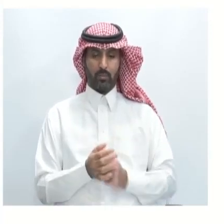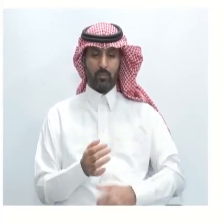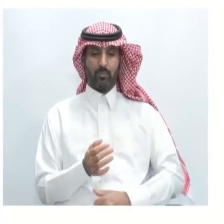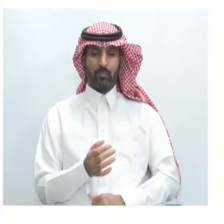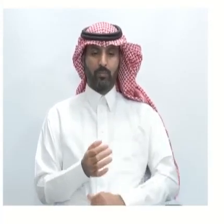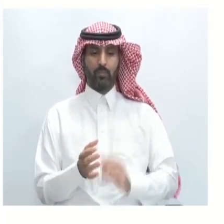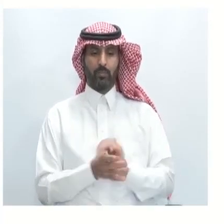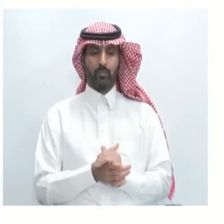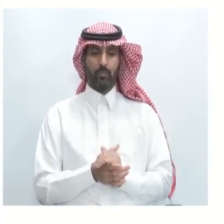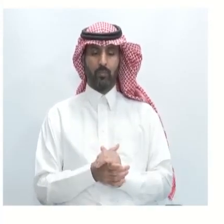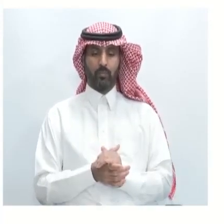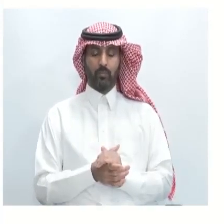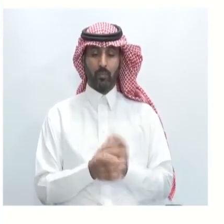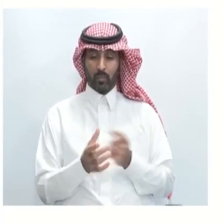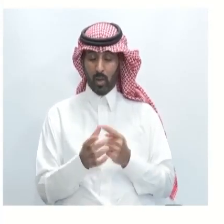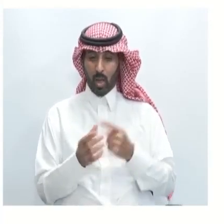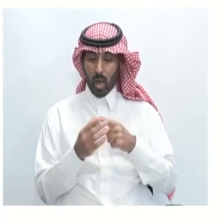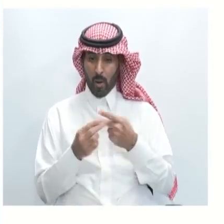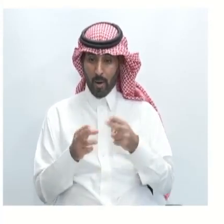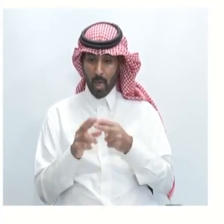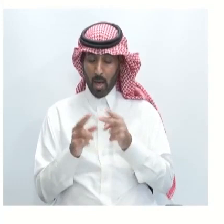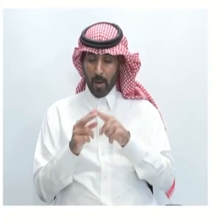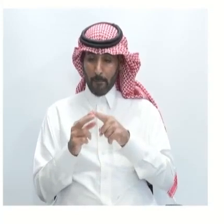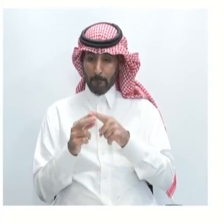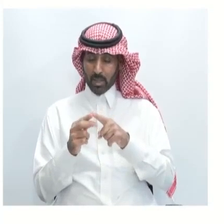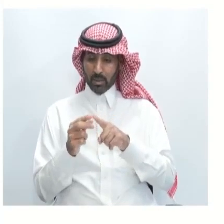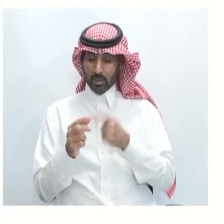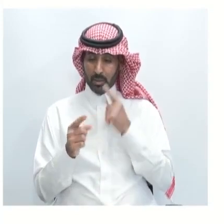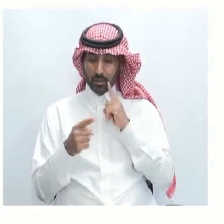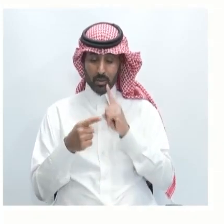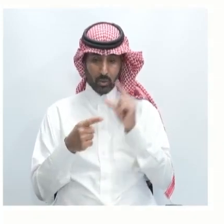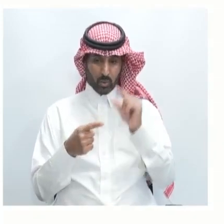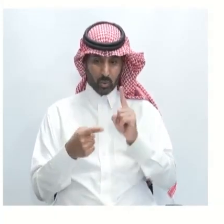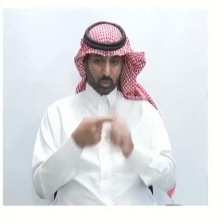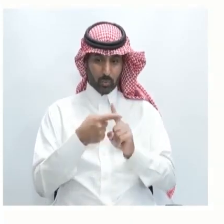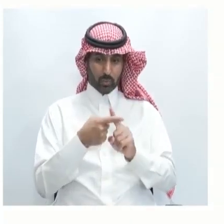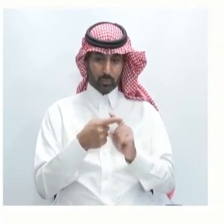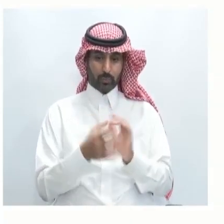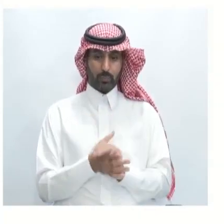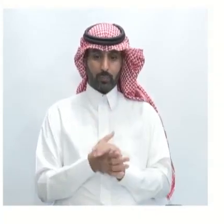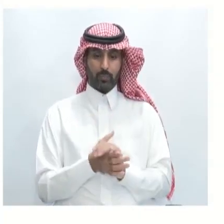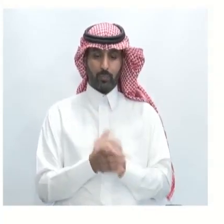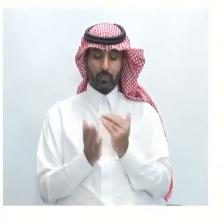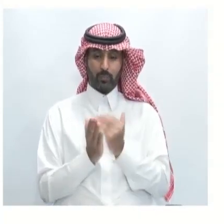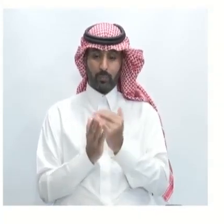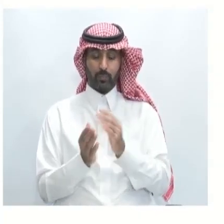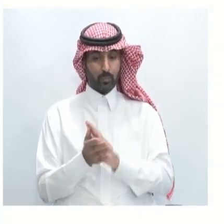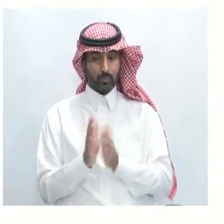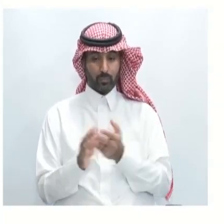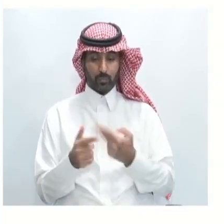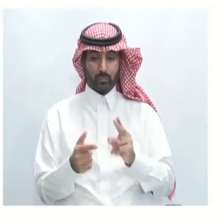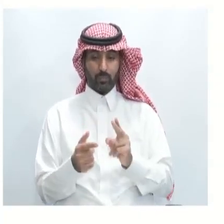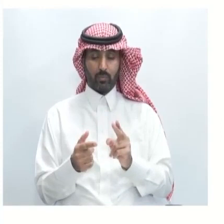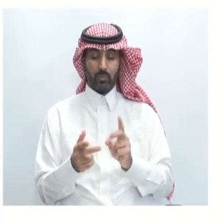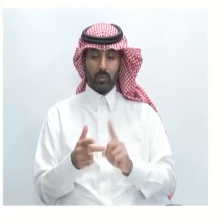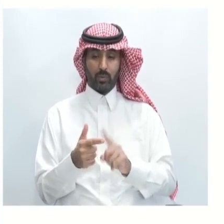او للشكل الاول ان تكون المقدمه الصغرى موجبه صحيح اذا حققنا الشرط الاول الشرط